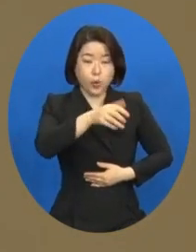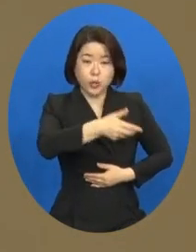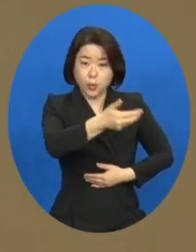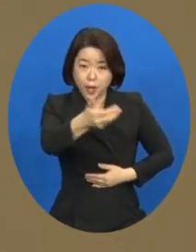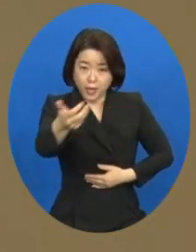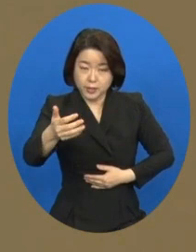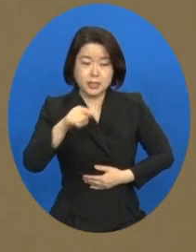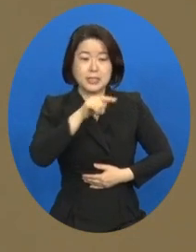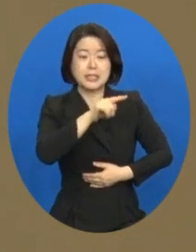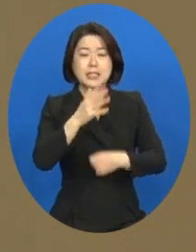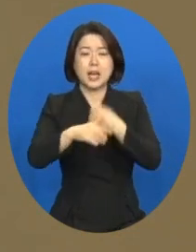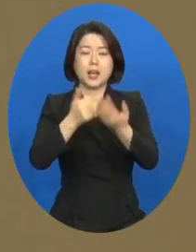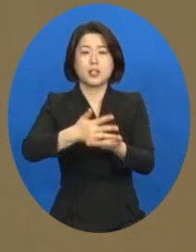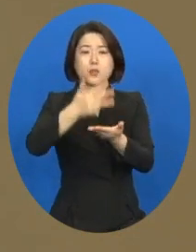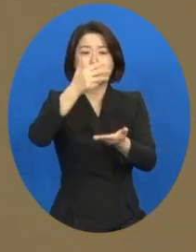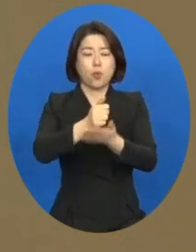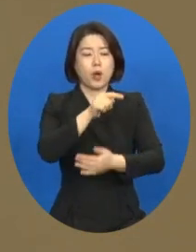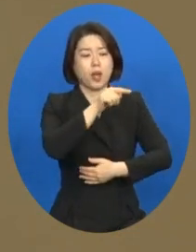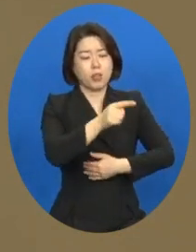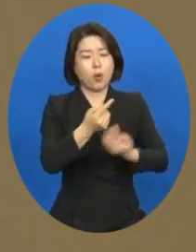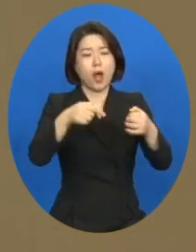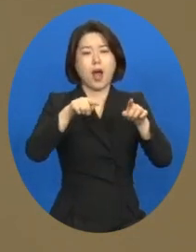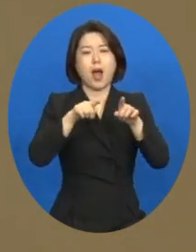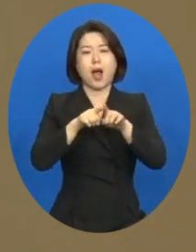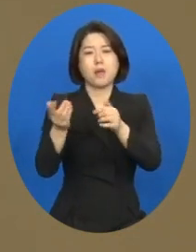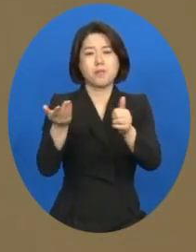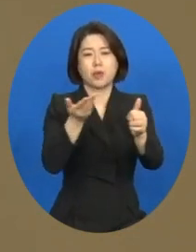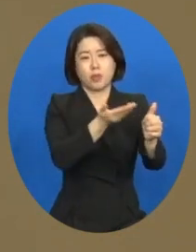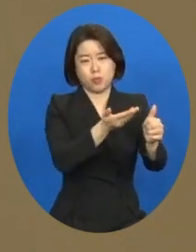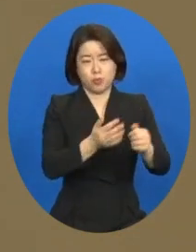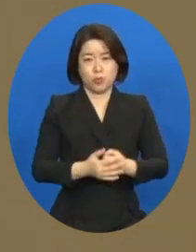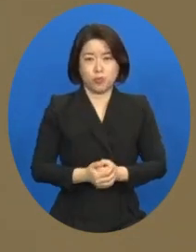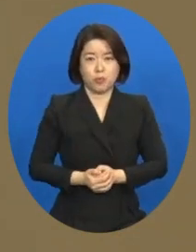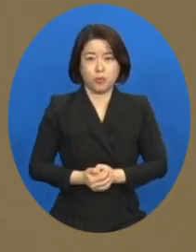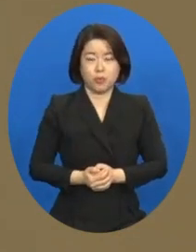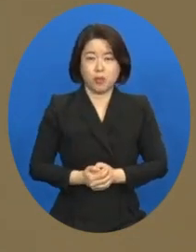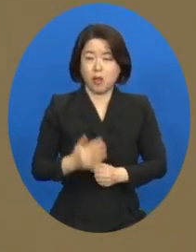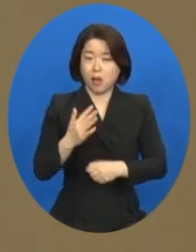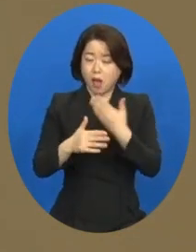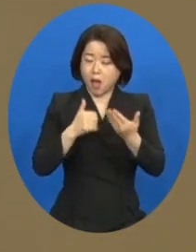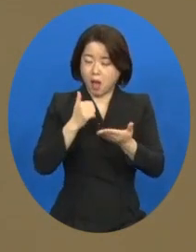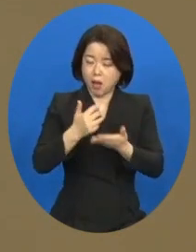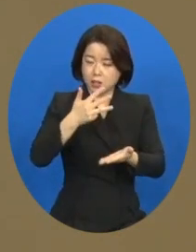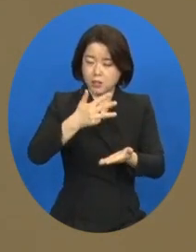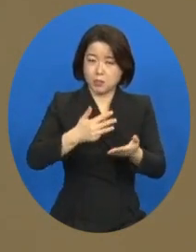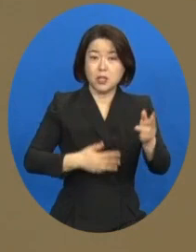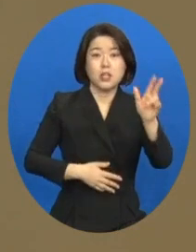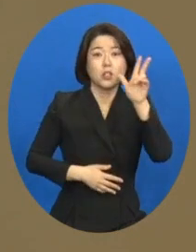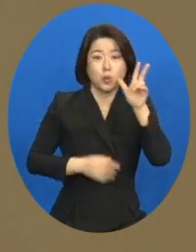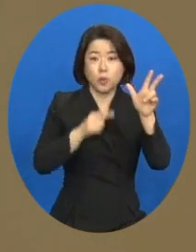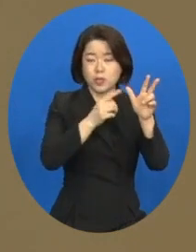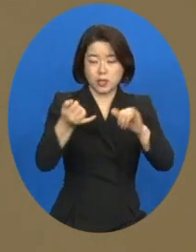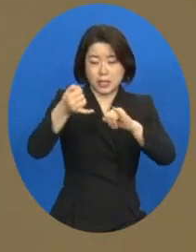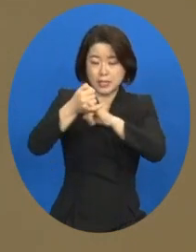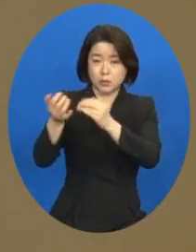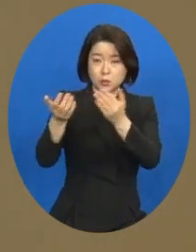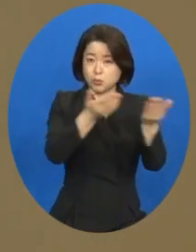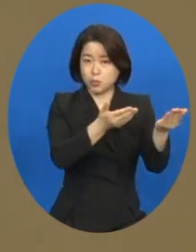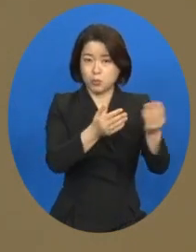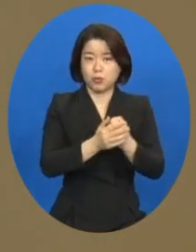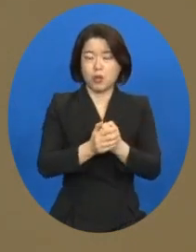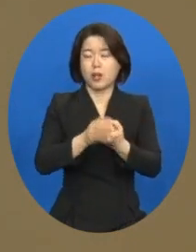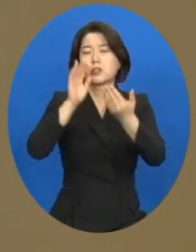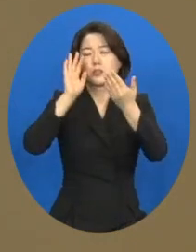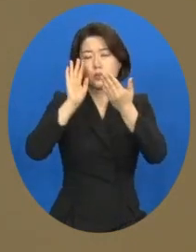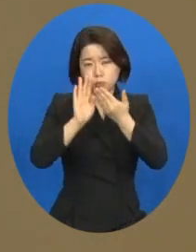내 하나님 여호와가 너와 함께 하느니라. 하나님이 여호수아에게 그렇게 약속하셨어요. 그리고 그